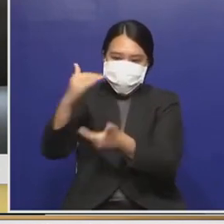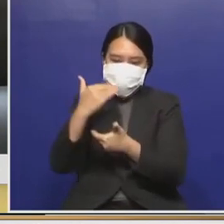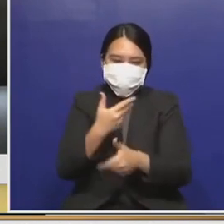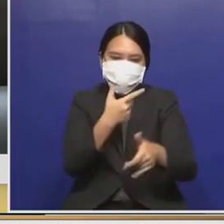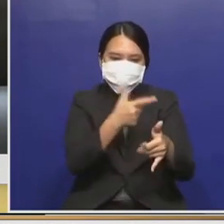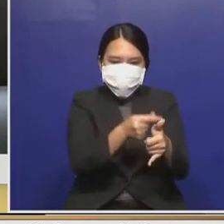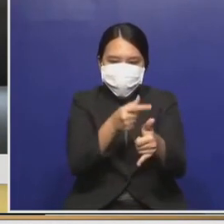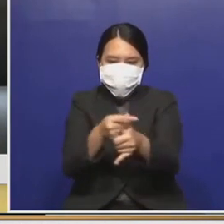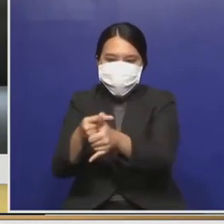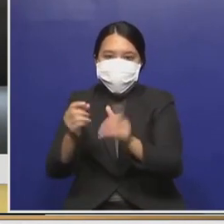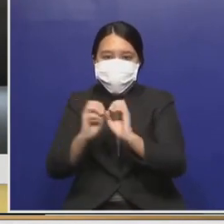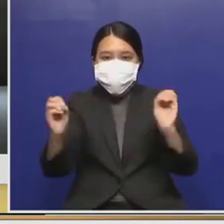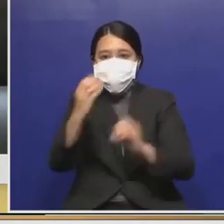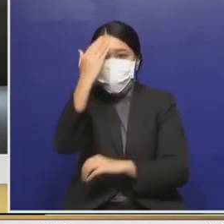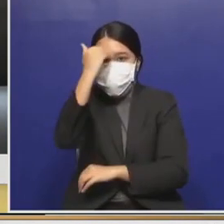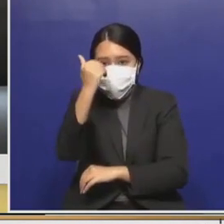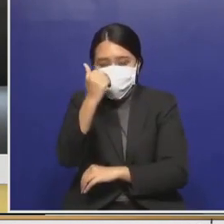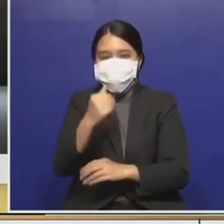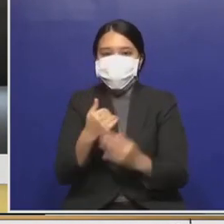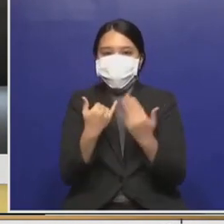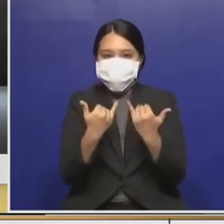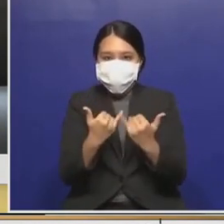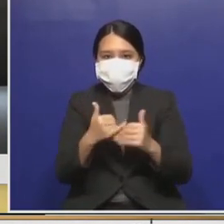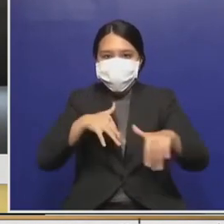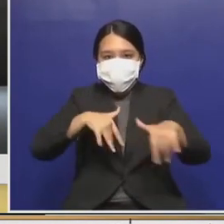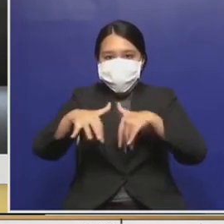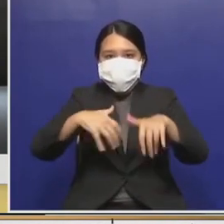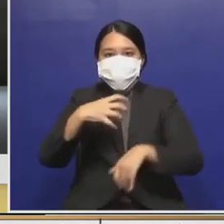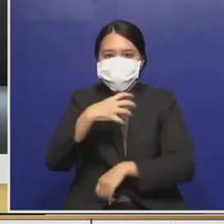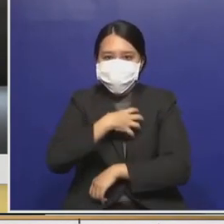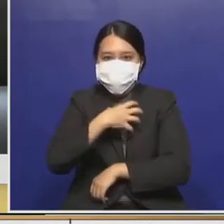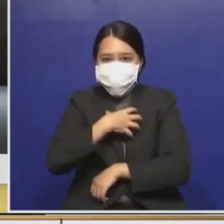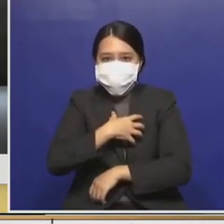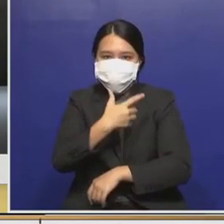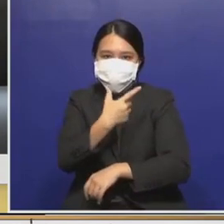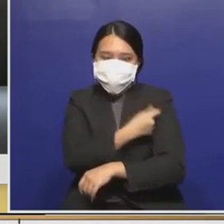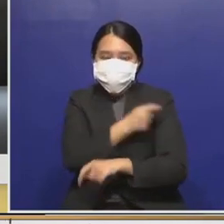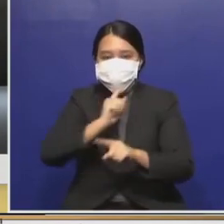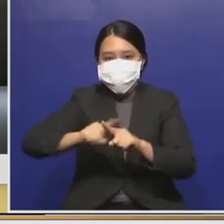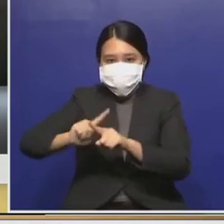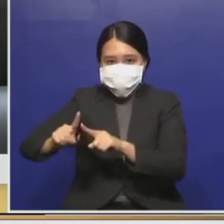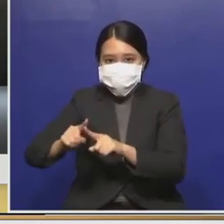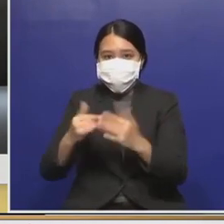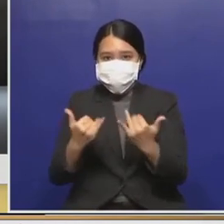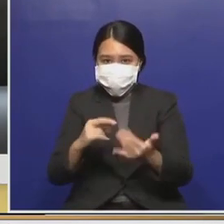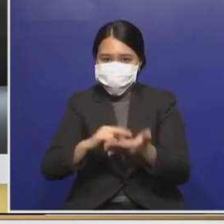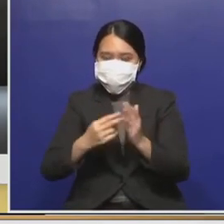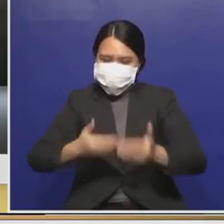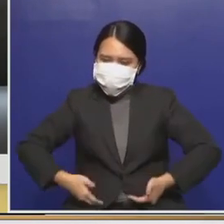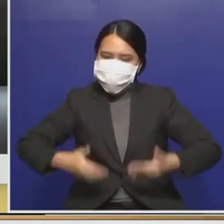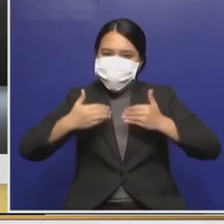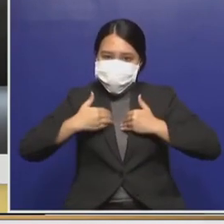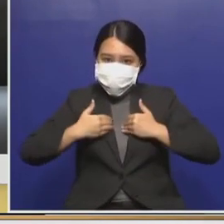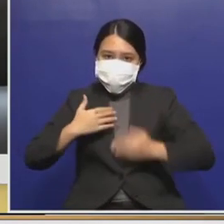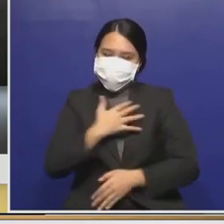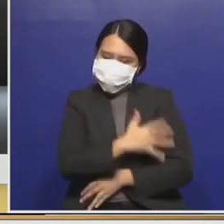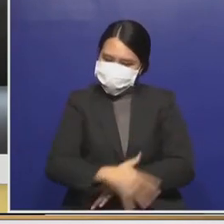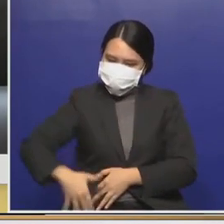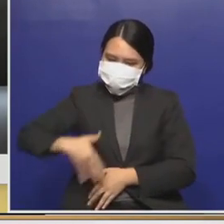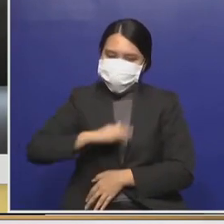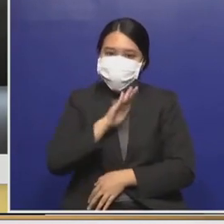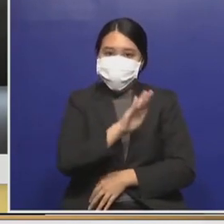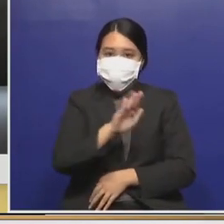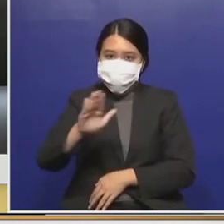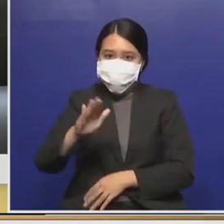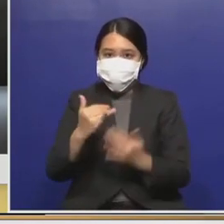คนในประเทศต้องการวัซีน ต้องการคามเหอนคงในชีวิตรักษาชีวิตคน คุณเห็น